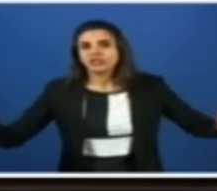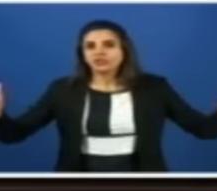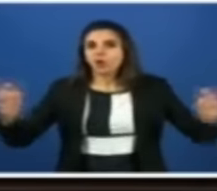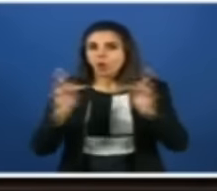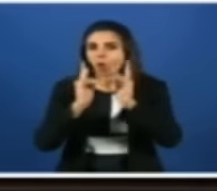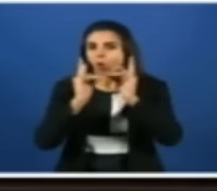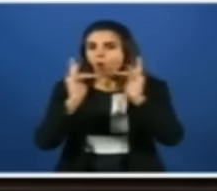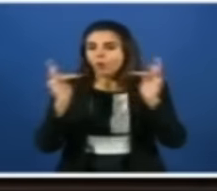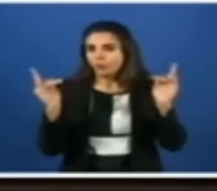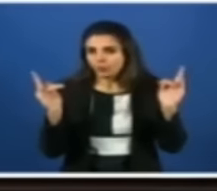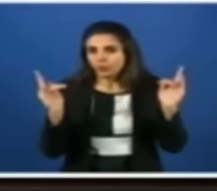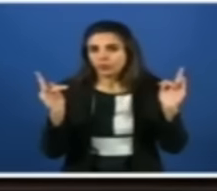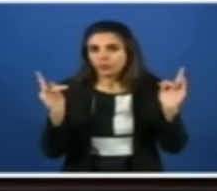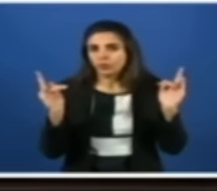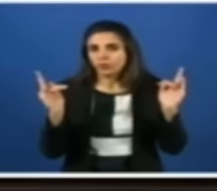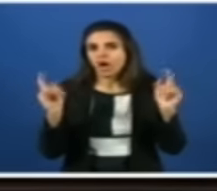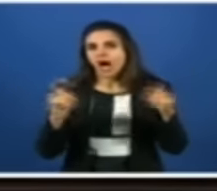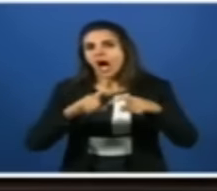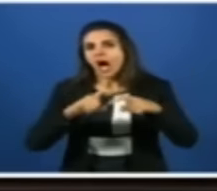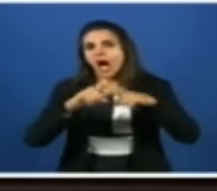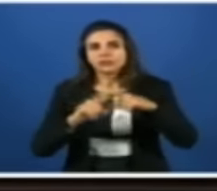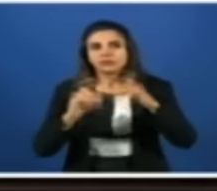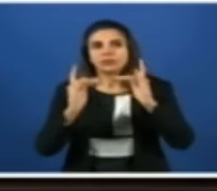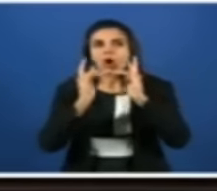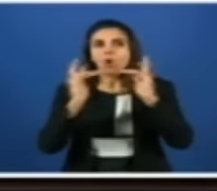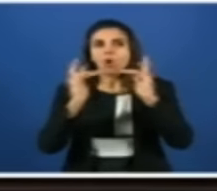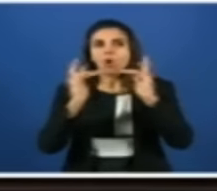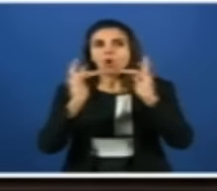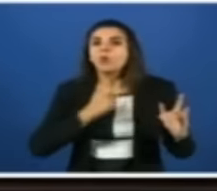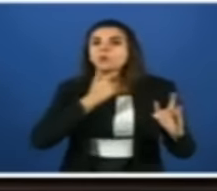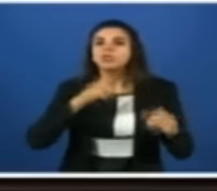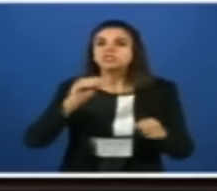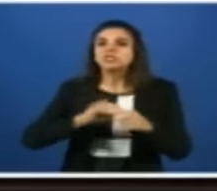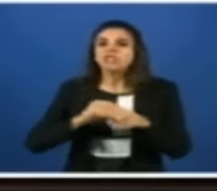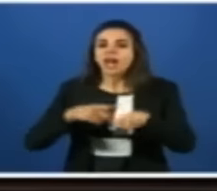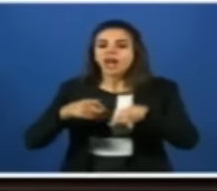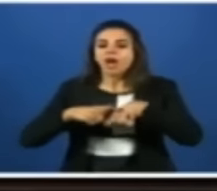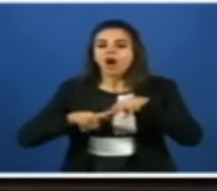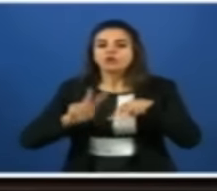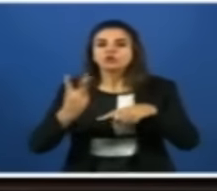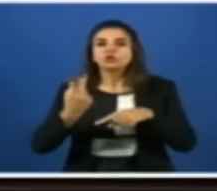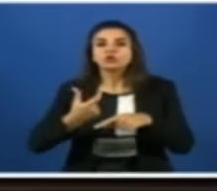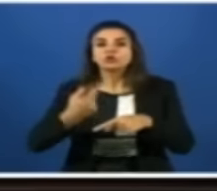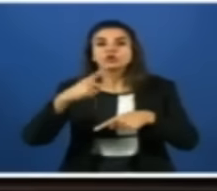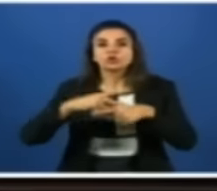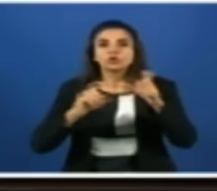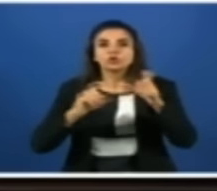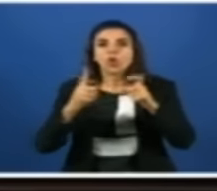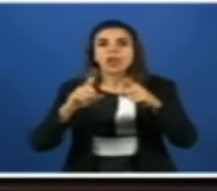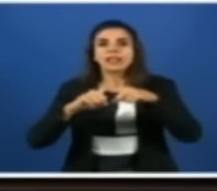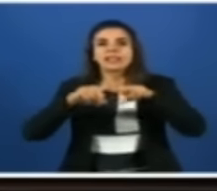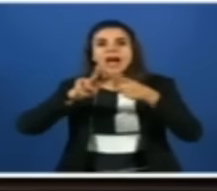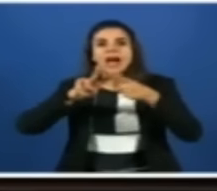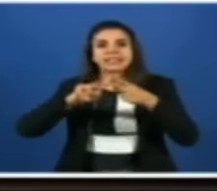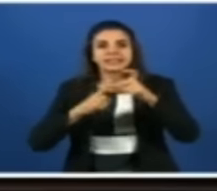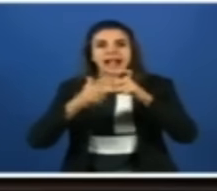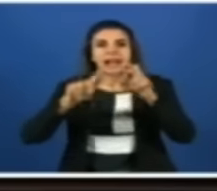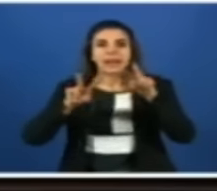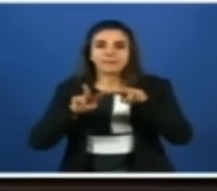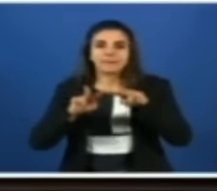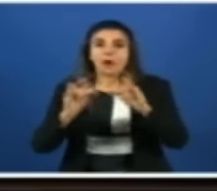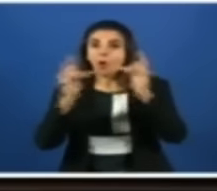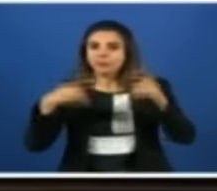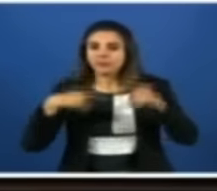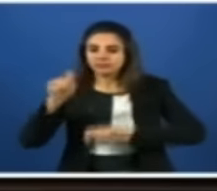köprüsünü Boğaz'da yaptık. Yavuz Sultan Selim Köprüsü'nü hizmete aldık. Bu